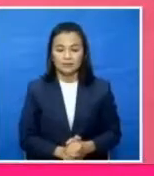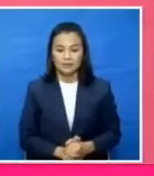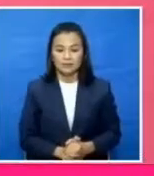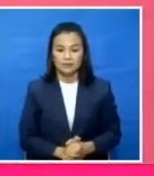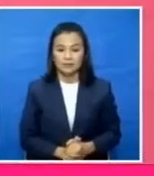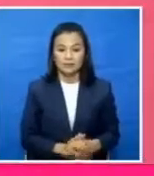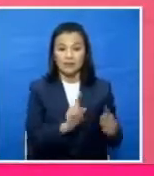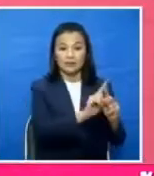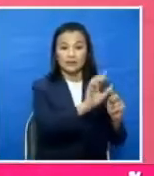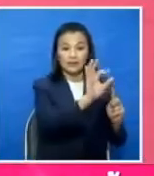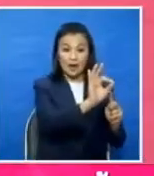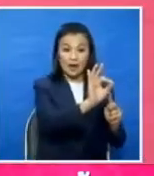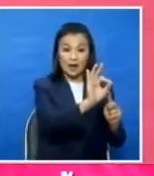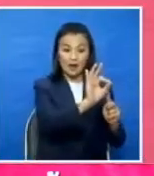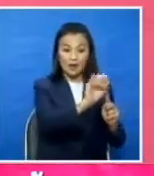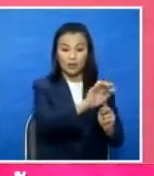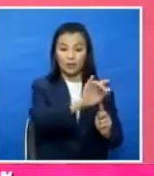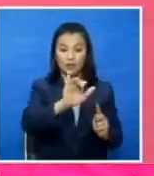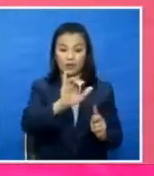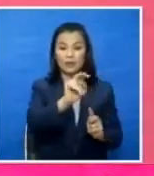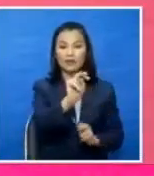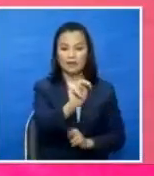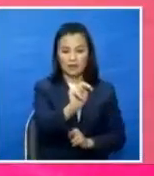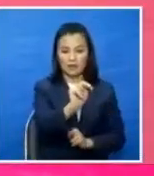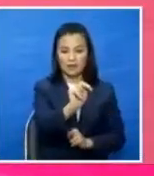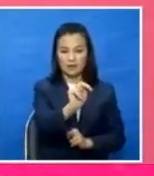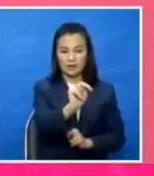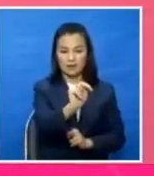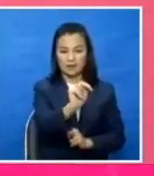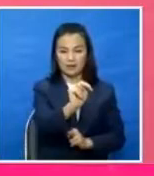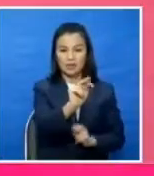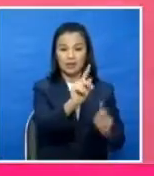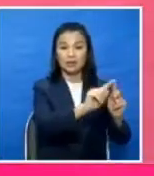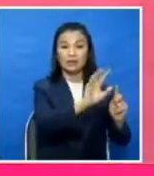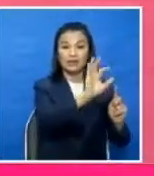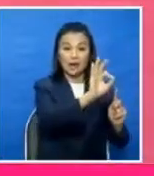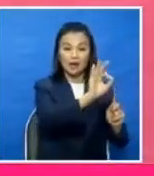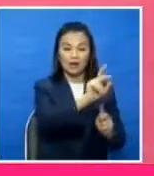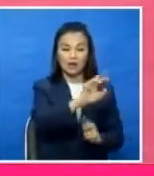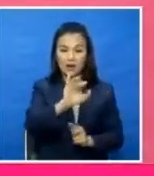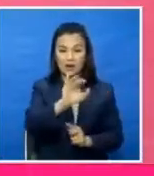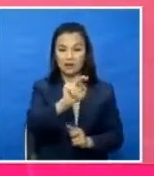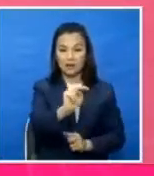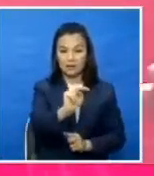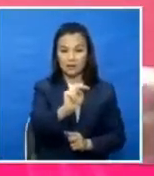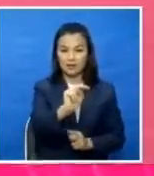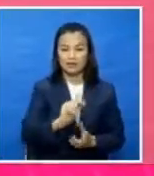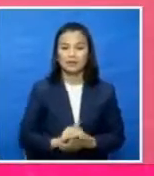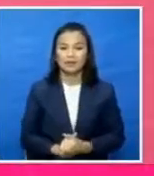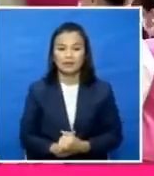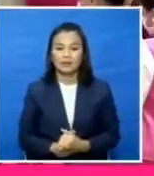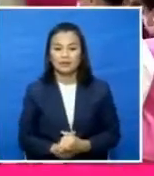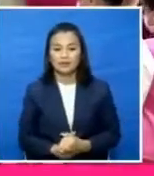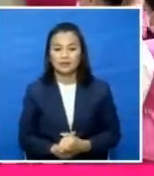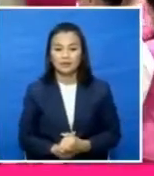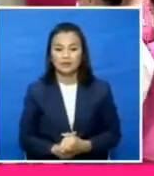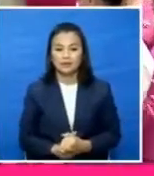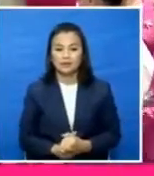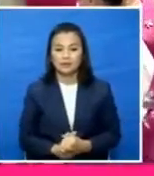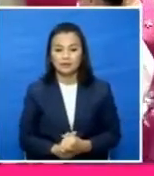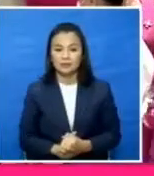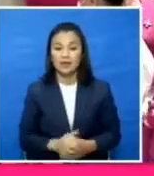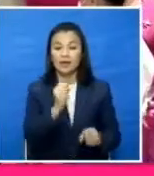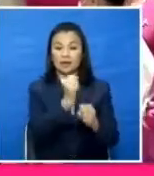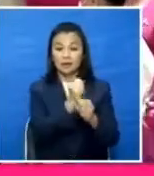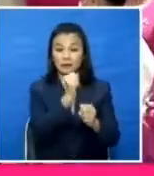ได้งวดที่9หมวดอักษร N งวดที่9หมวดอักษร N จะได้ทำการออกร